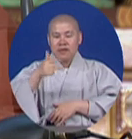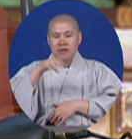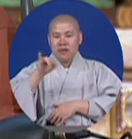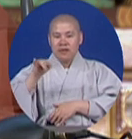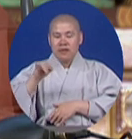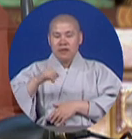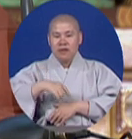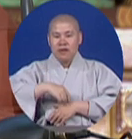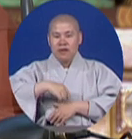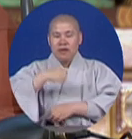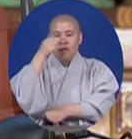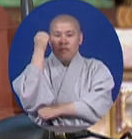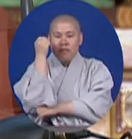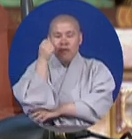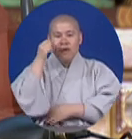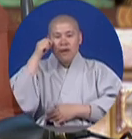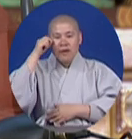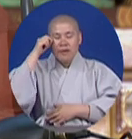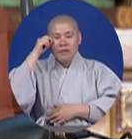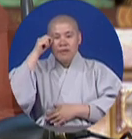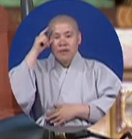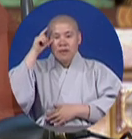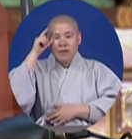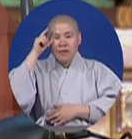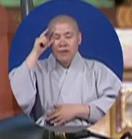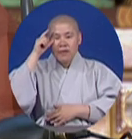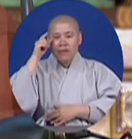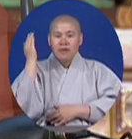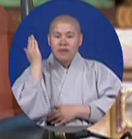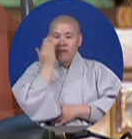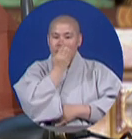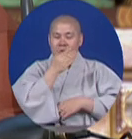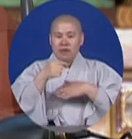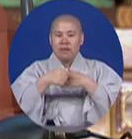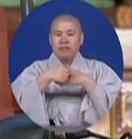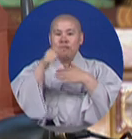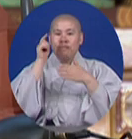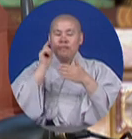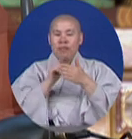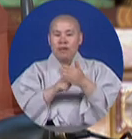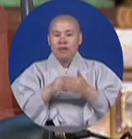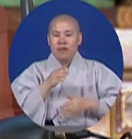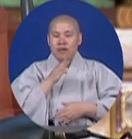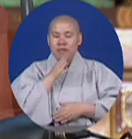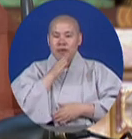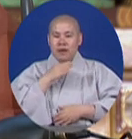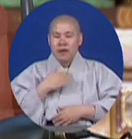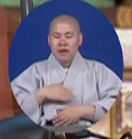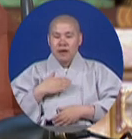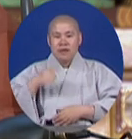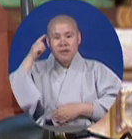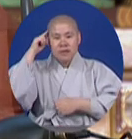본각 본래 깨달아 있는 청정심 참되게 아는 지혜